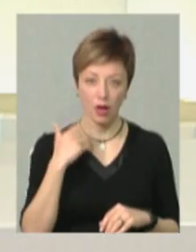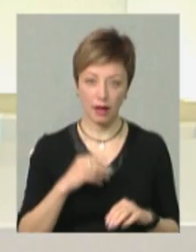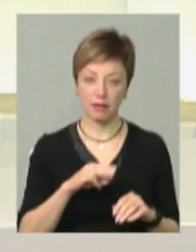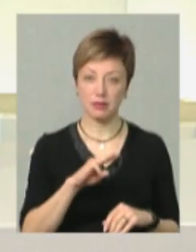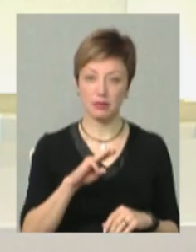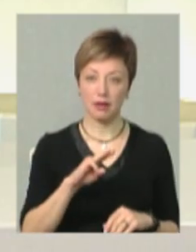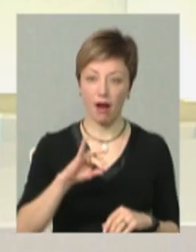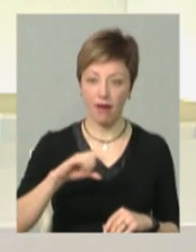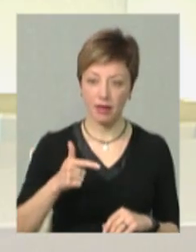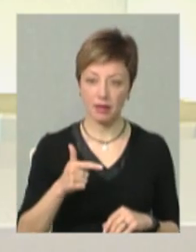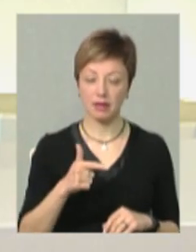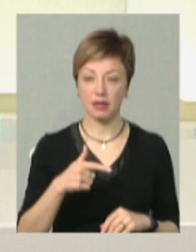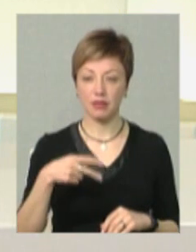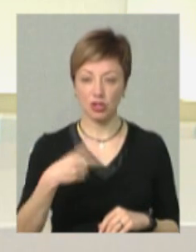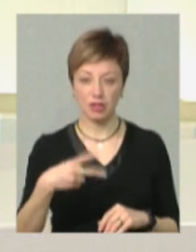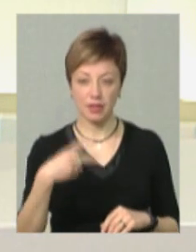травня 20-го року,